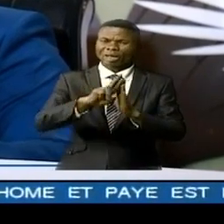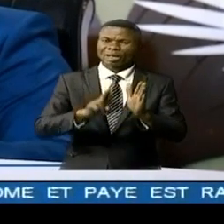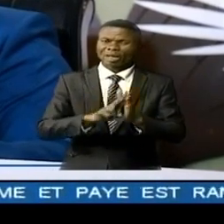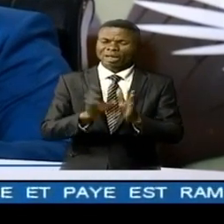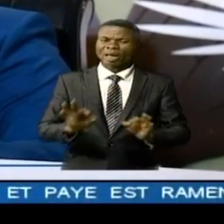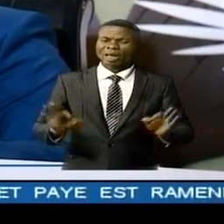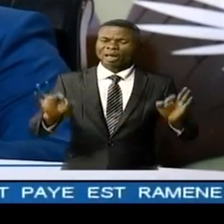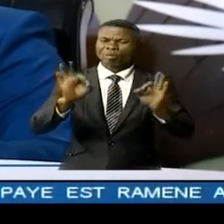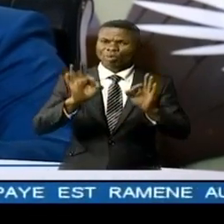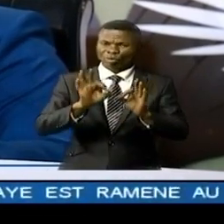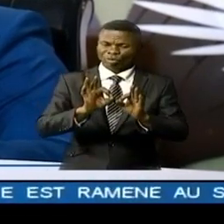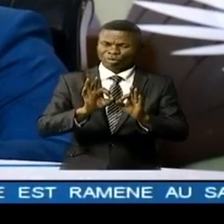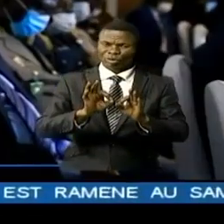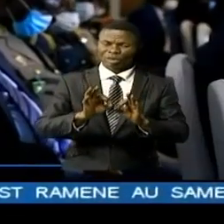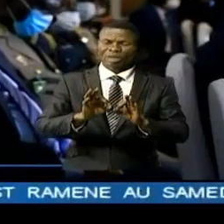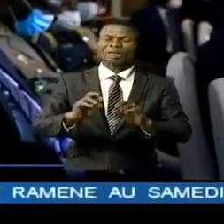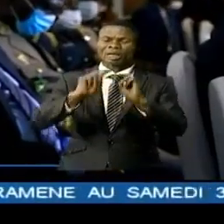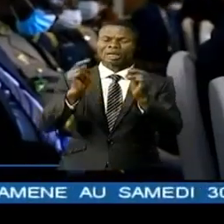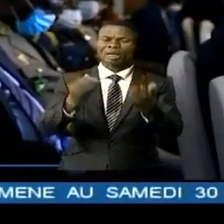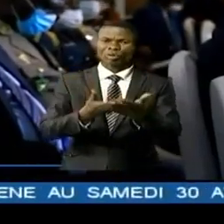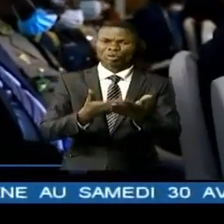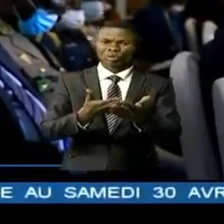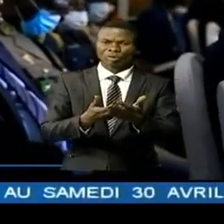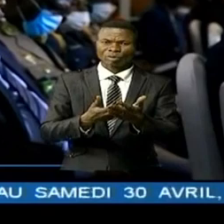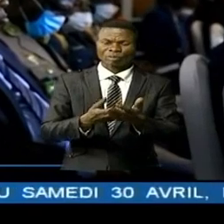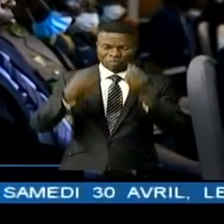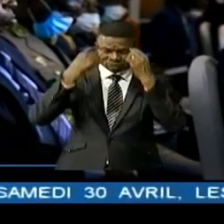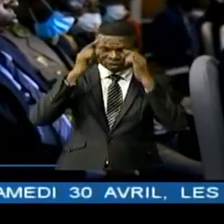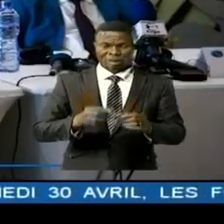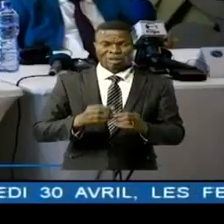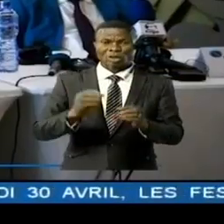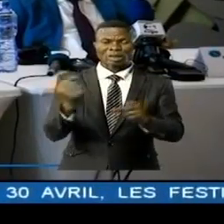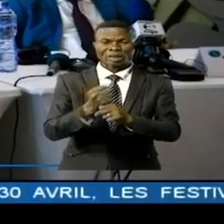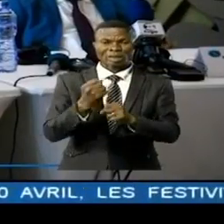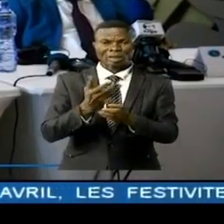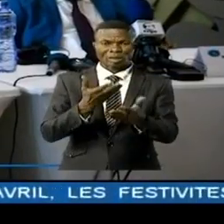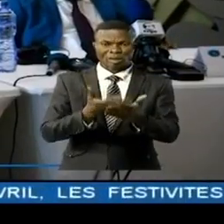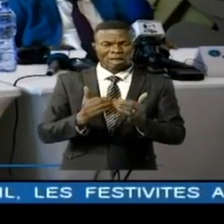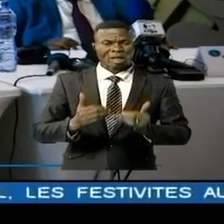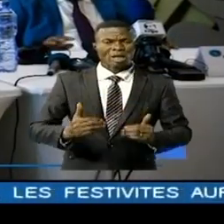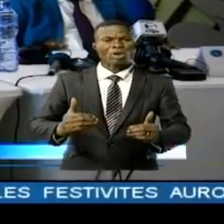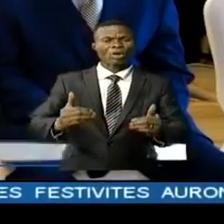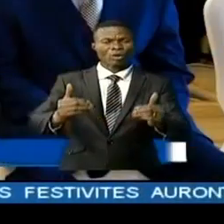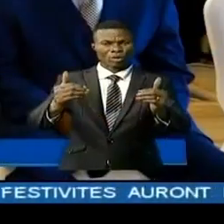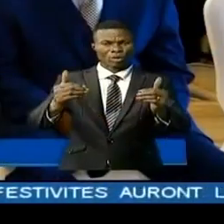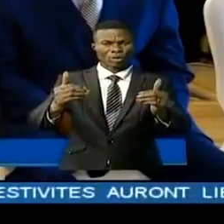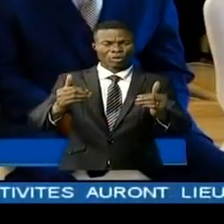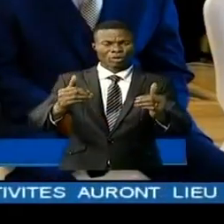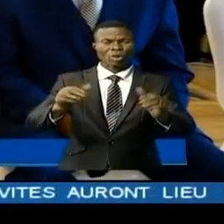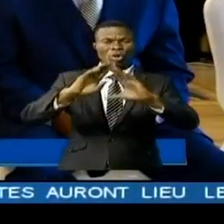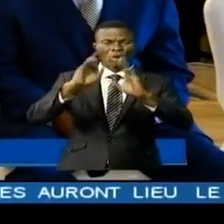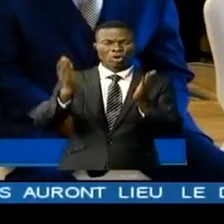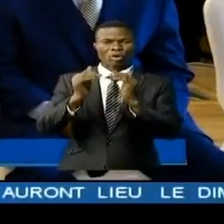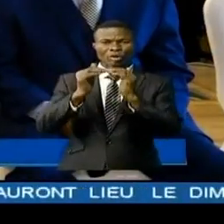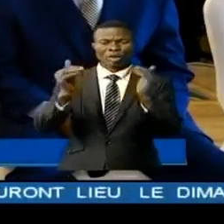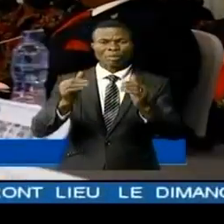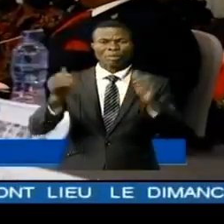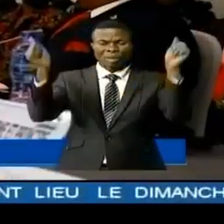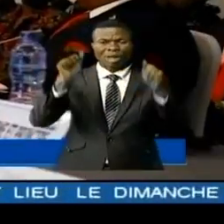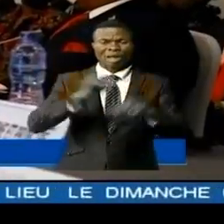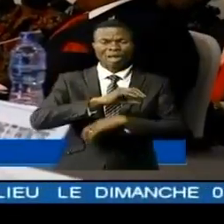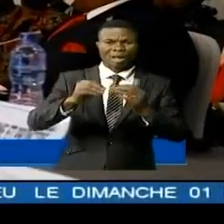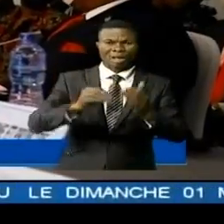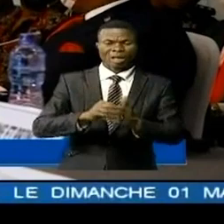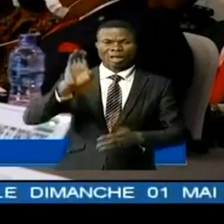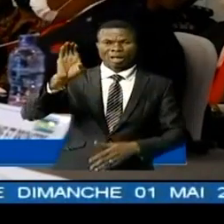vaste chantier les conclusions de ces travaux permettront à coup sûr à la commission des pays d'afrique centrale copax